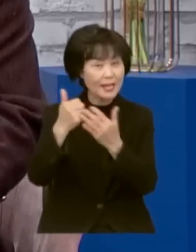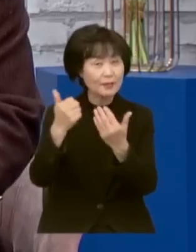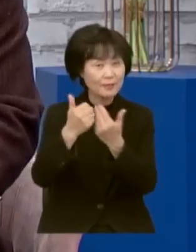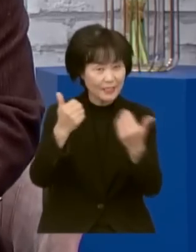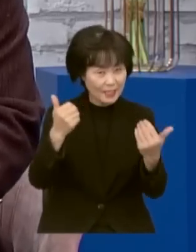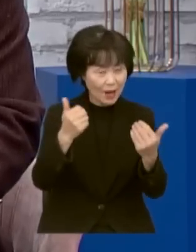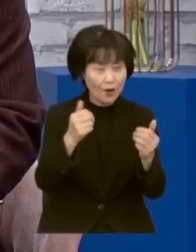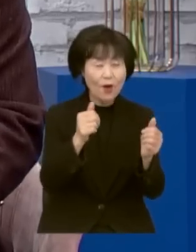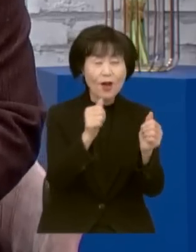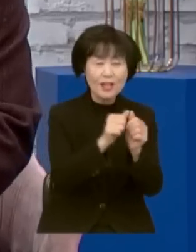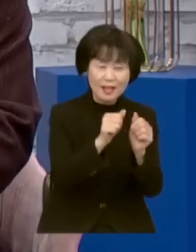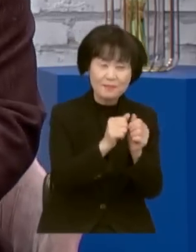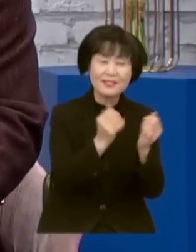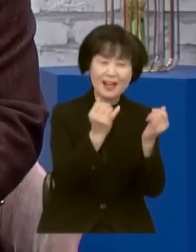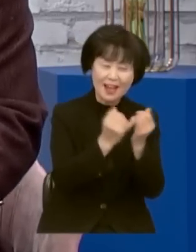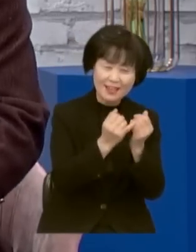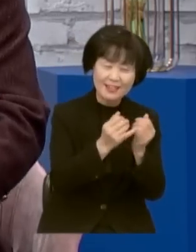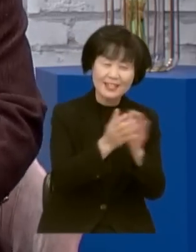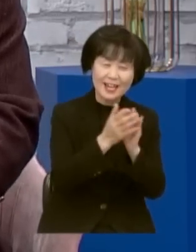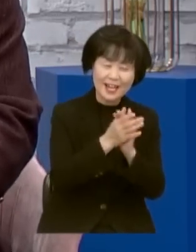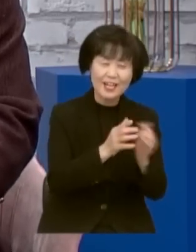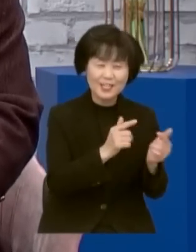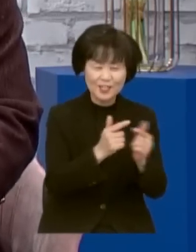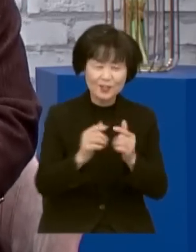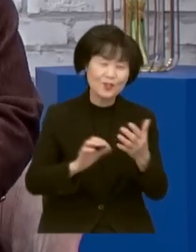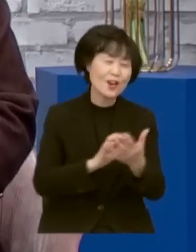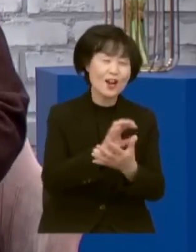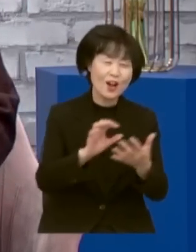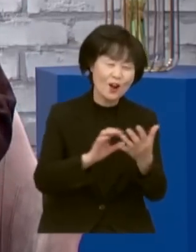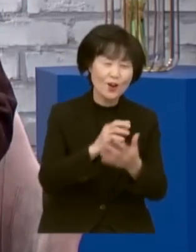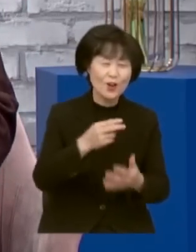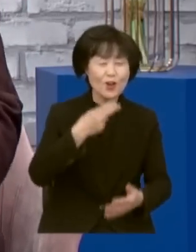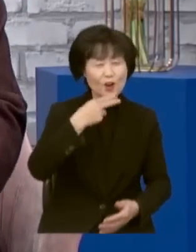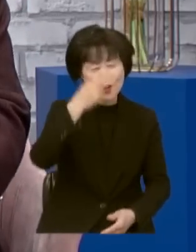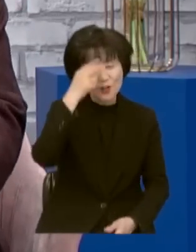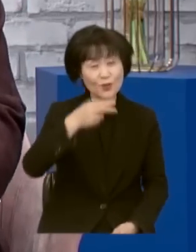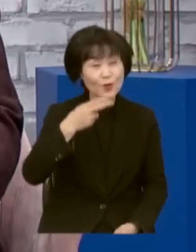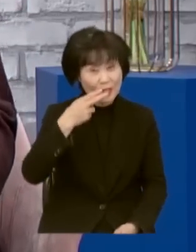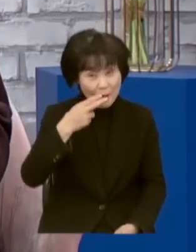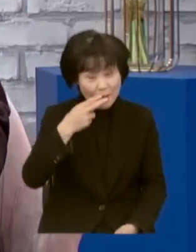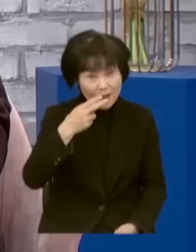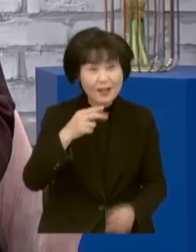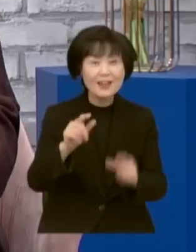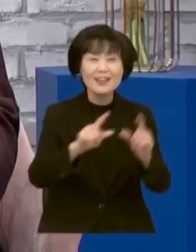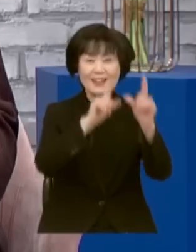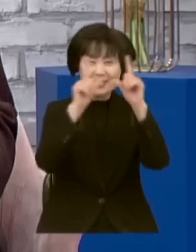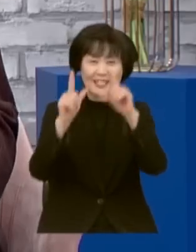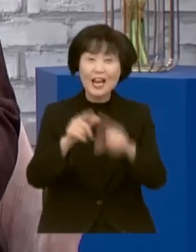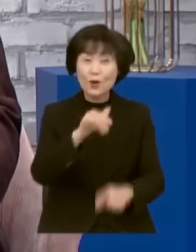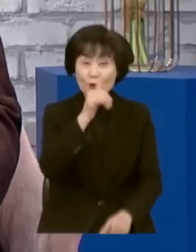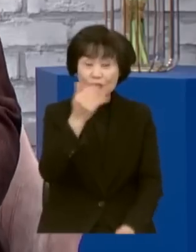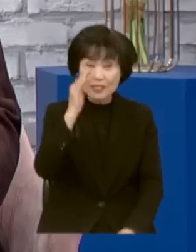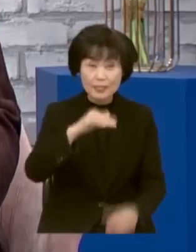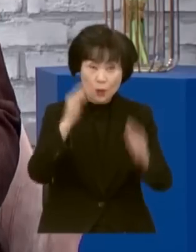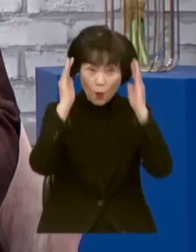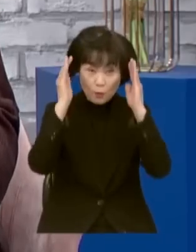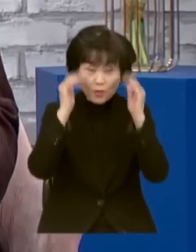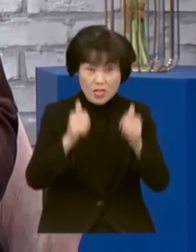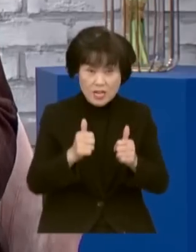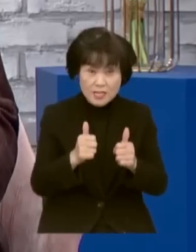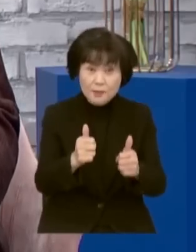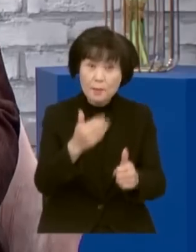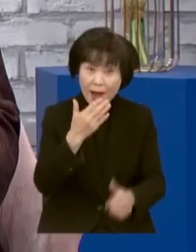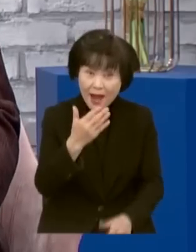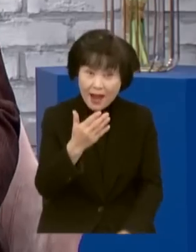막 남자친구들 여자친구들 어울려서 막 술 담배도 좀 하고 이렇게 좀 살았단 말이에요. 공부는 그래도 중국어는 계속 열심히 했나